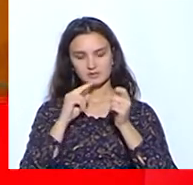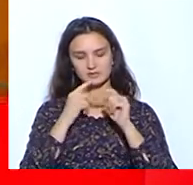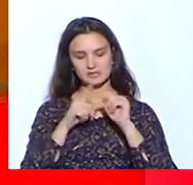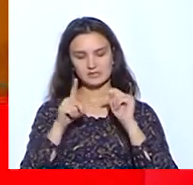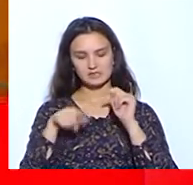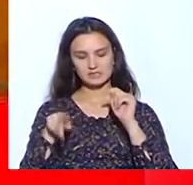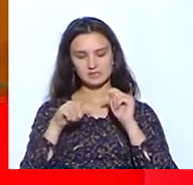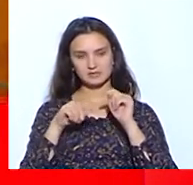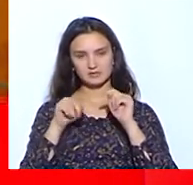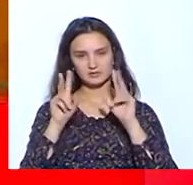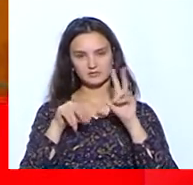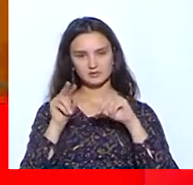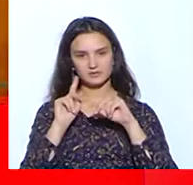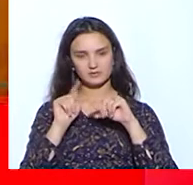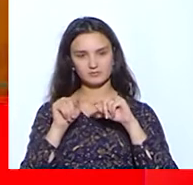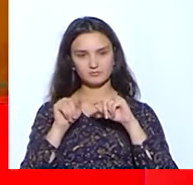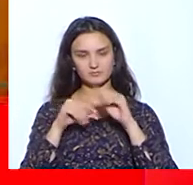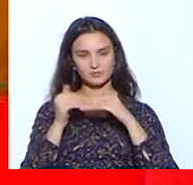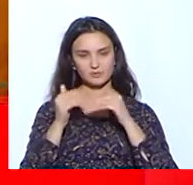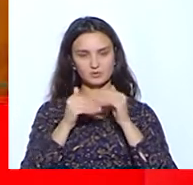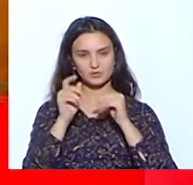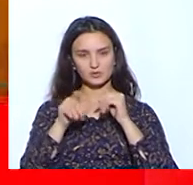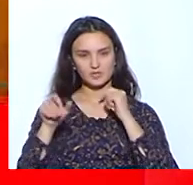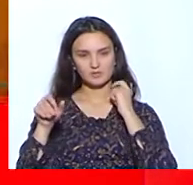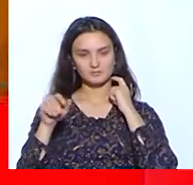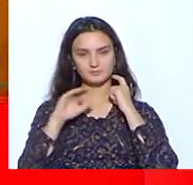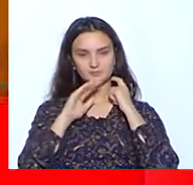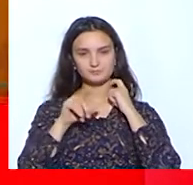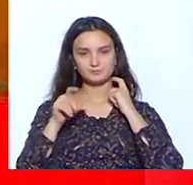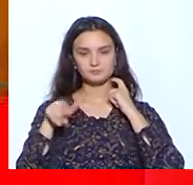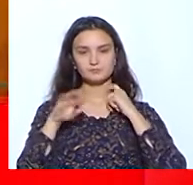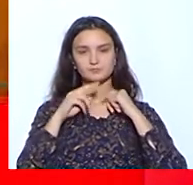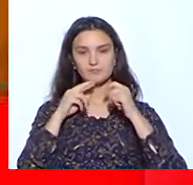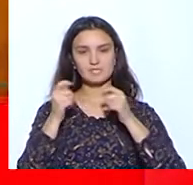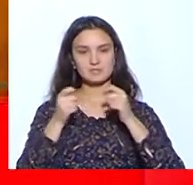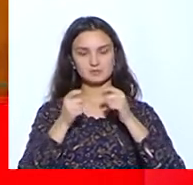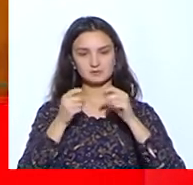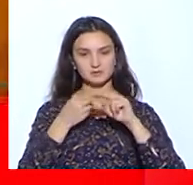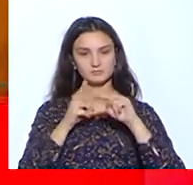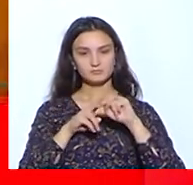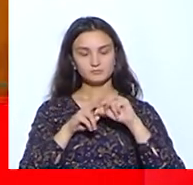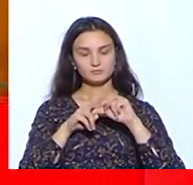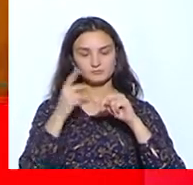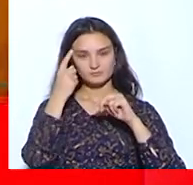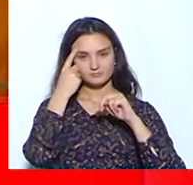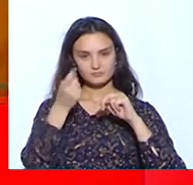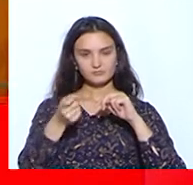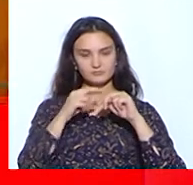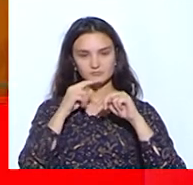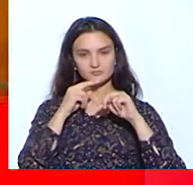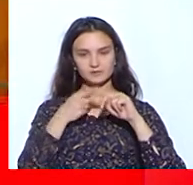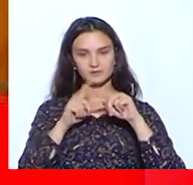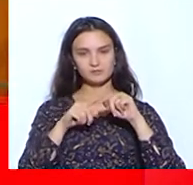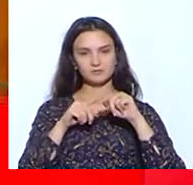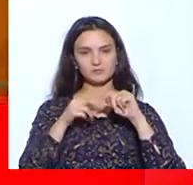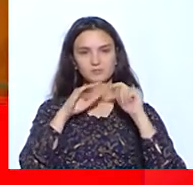ისინი თვლიან, რომ პროფესიონალები ზედმეტ სიფრთხილეს იჩენენ და ამიტომ აფრთხილებენ